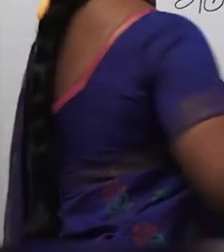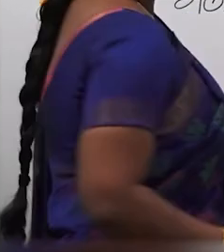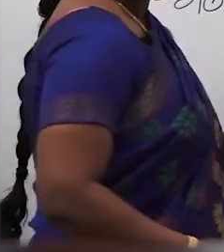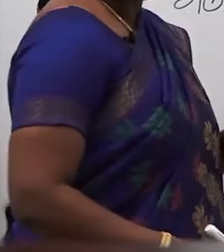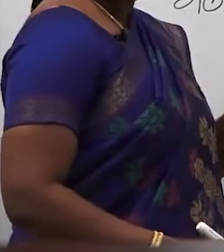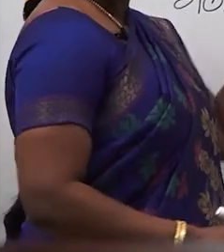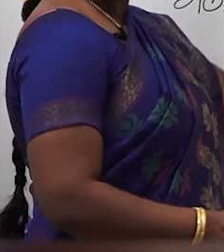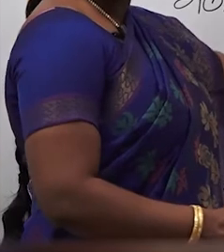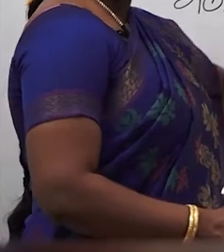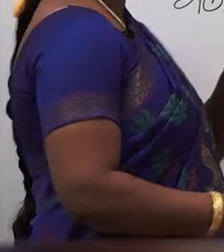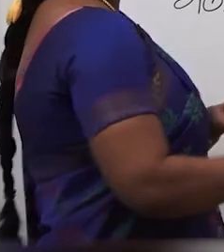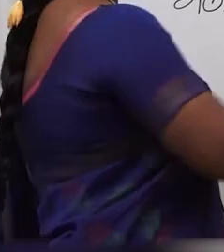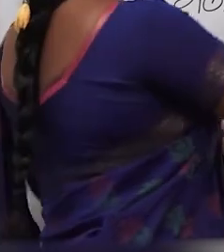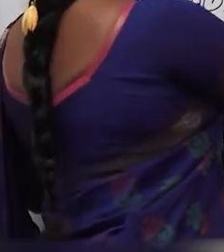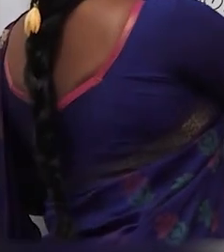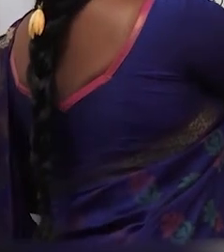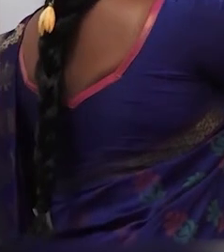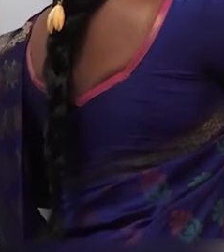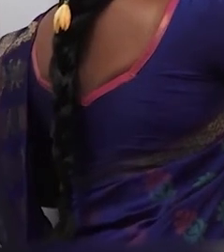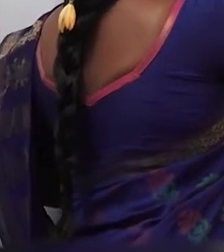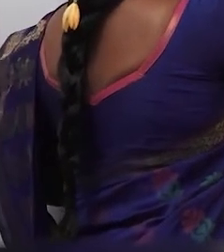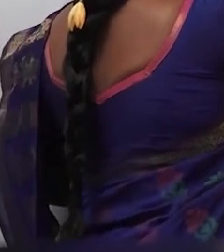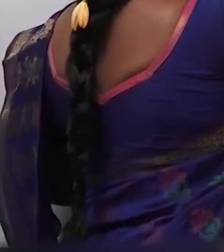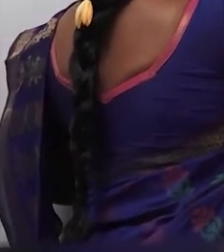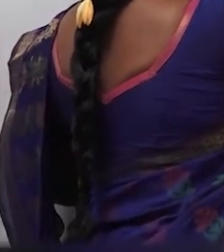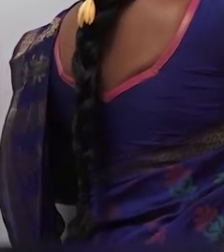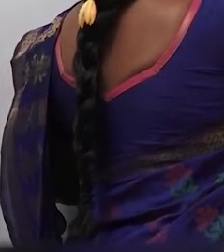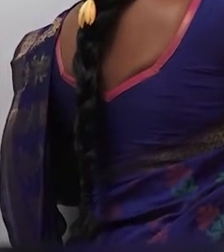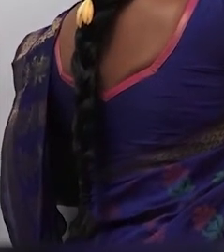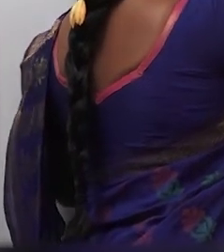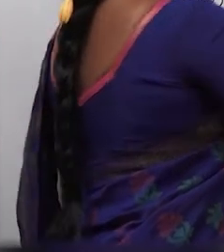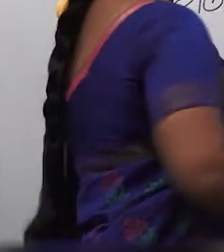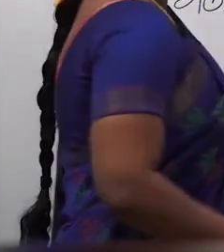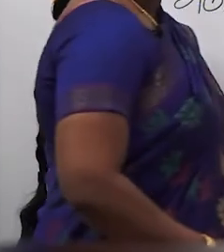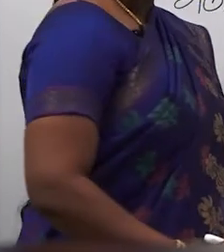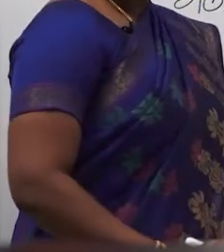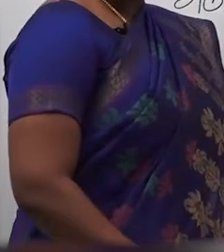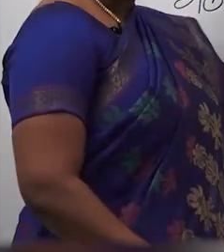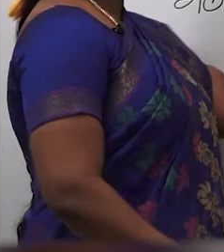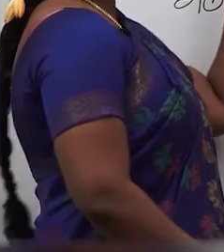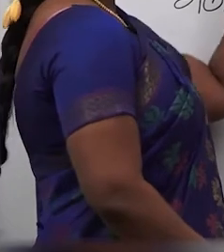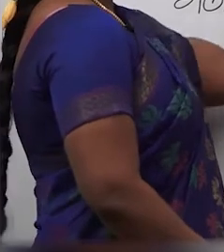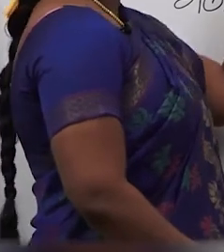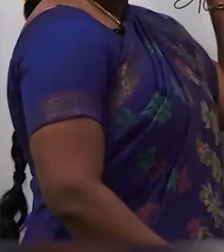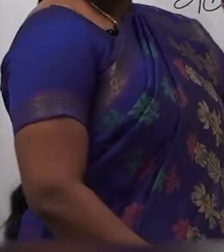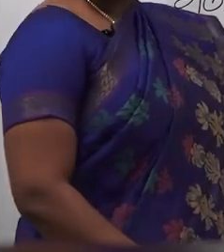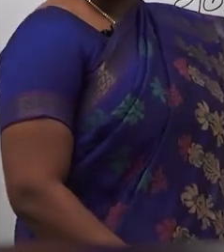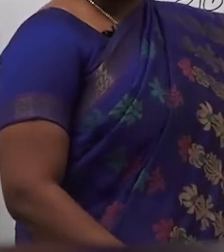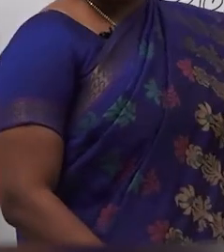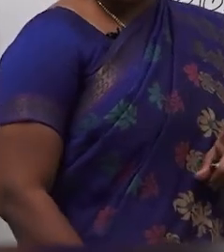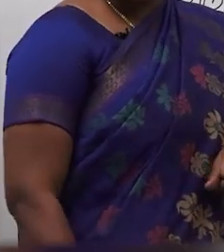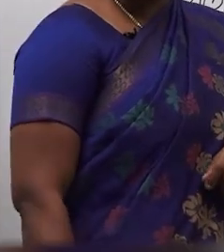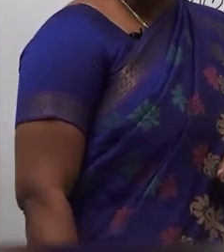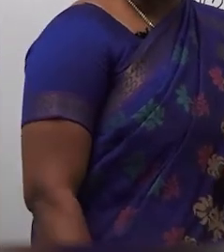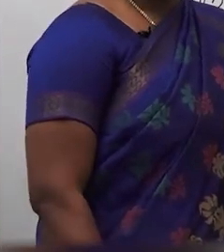வெச்சுக்கோங்க. இப்போ இந்த ரெண்டு கோணங்களை நம்ம கூட்டுறோம். கூட்டினா நமக்கு என்ன கிடைக்கும்? 90 டிகிரி. அப்படி இருந்ததுனா அவை